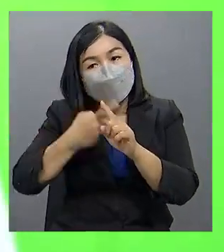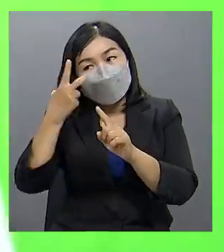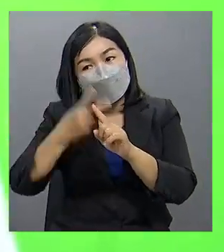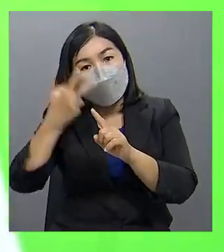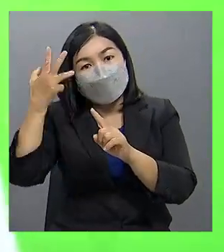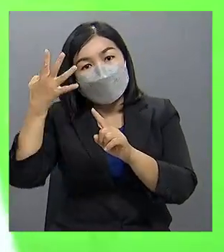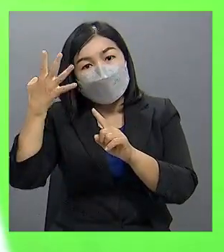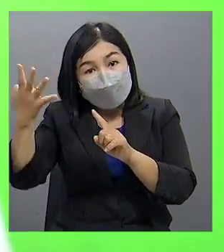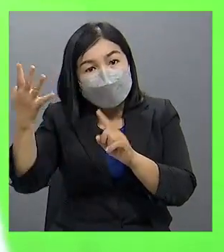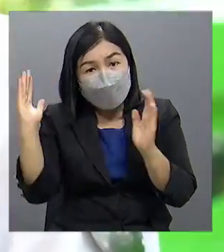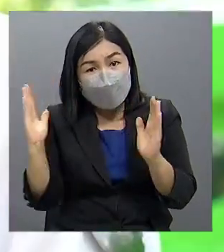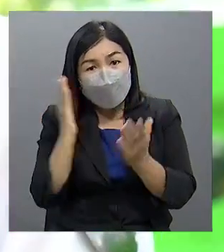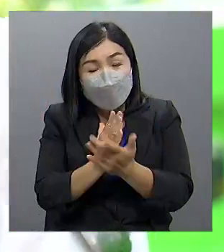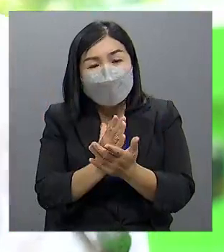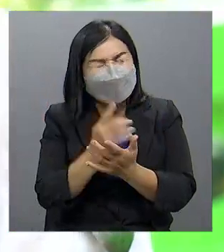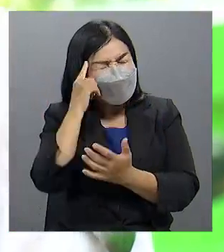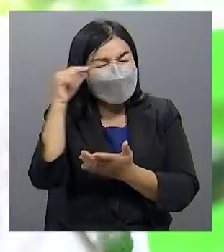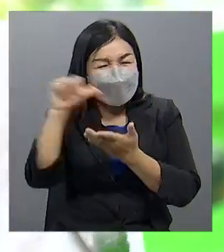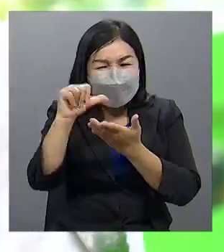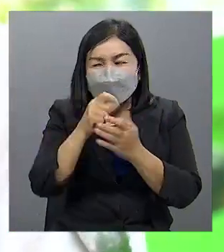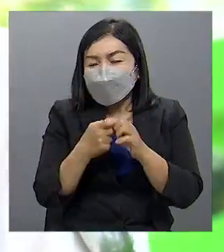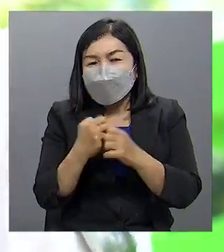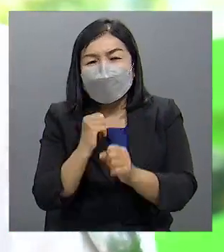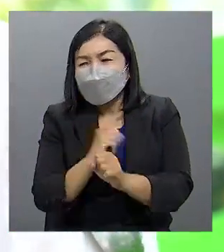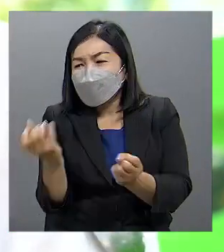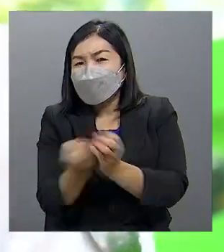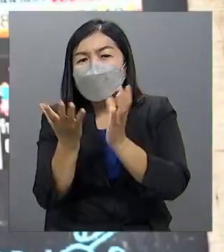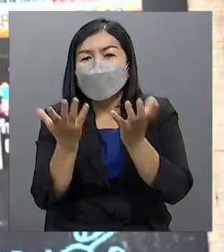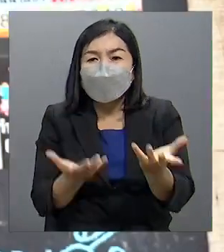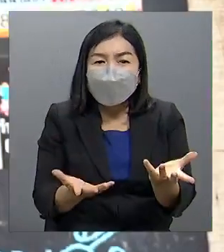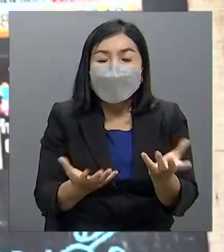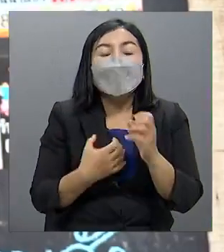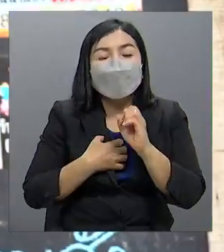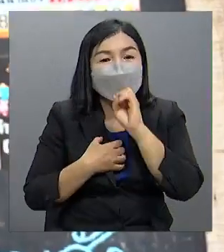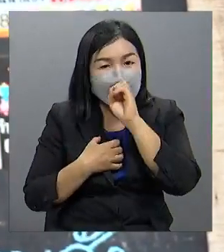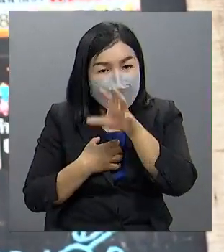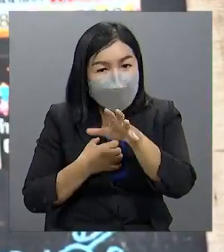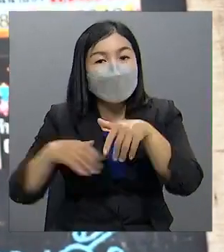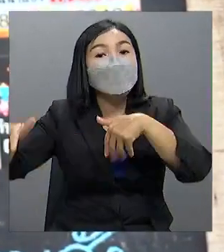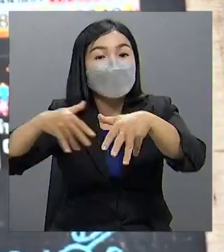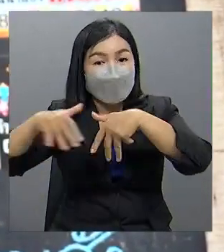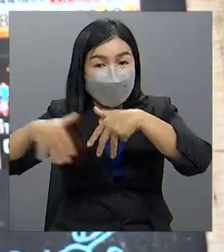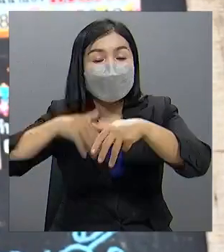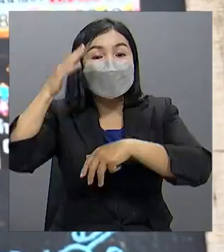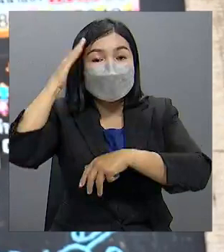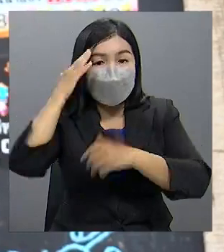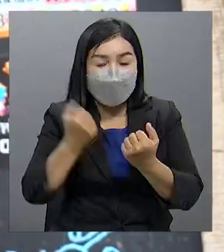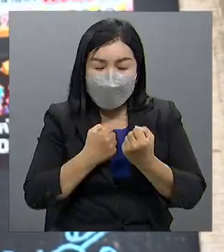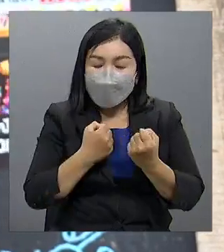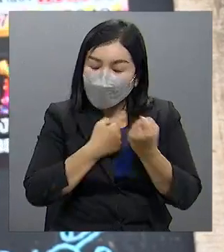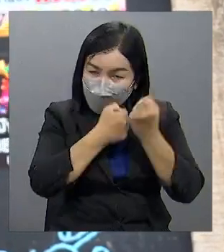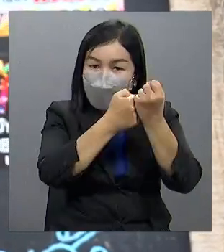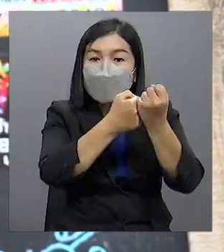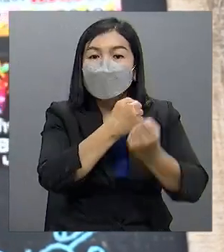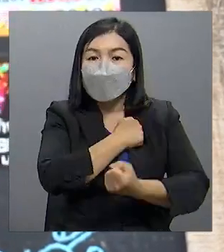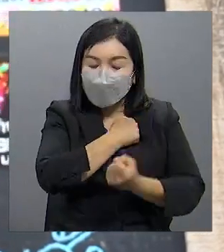ผมก็ต้องหาทางออกกับชีวิตตัวเองนะครับอยากจะบอกกับแขกผู้มีเกียรติทุกท่านด้วยนะครับว่าต้องสู้นะครับผมอย่ายอม